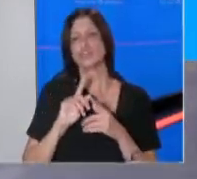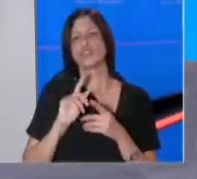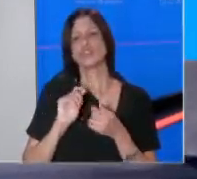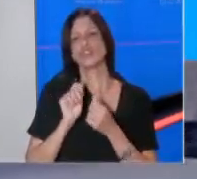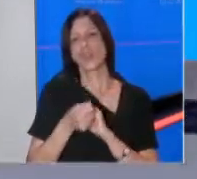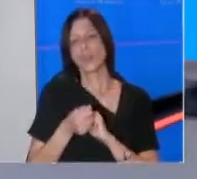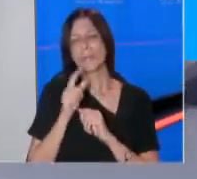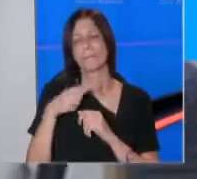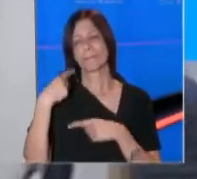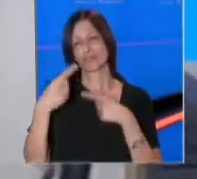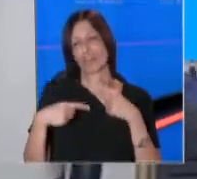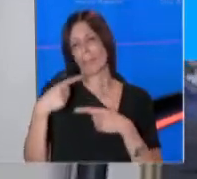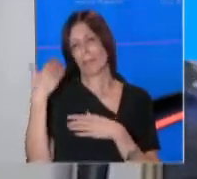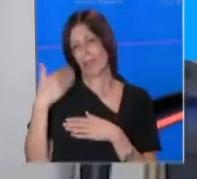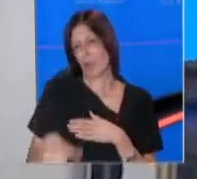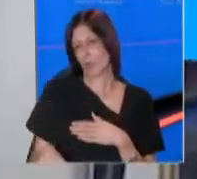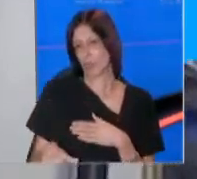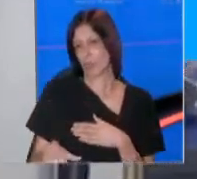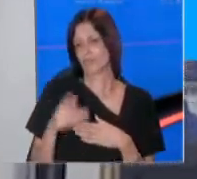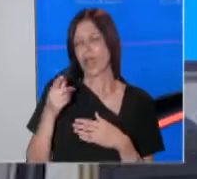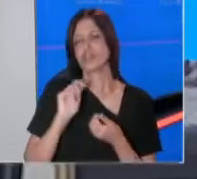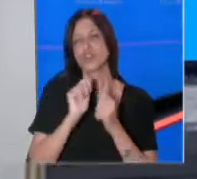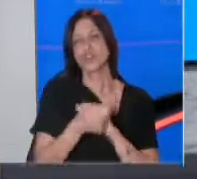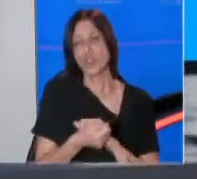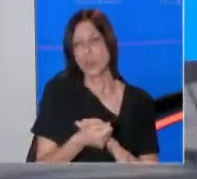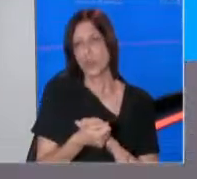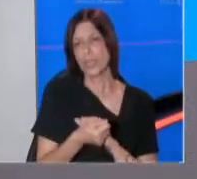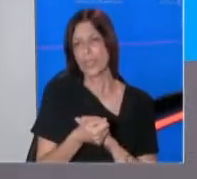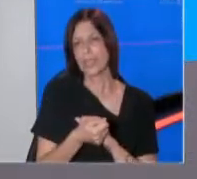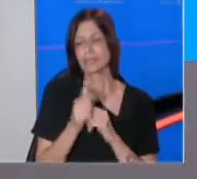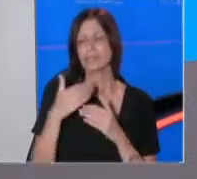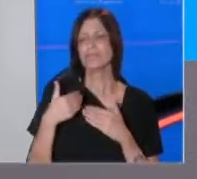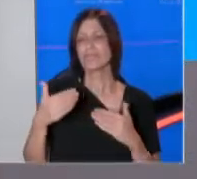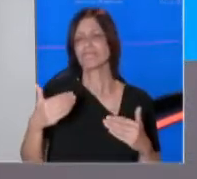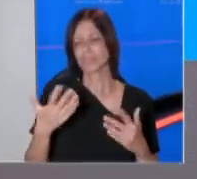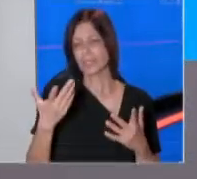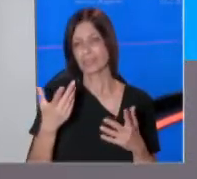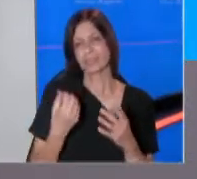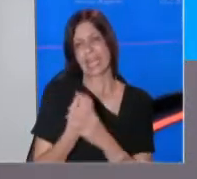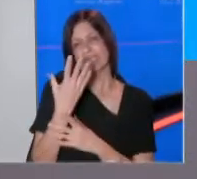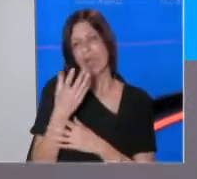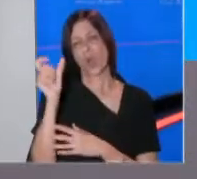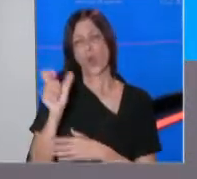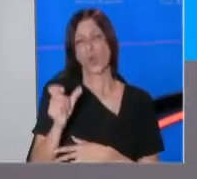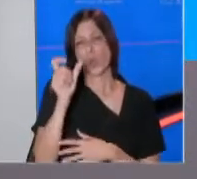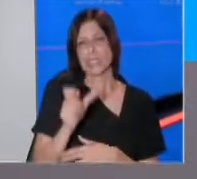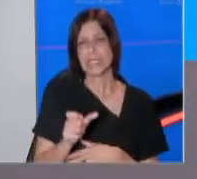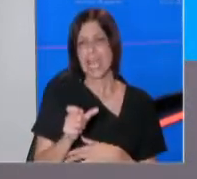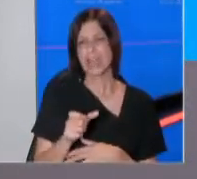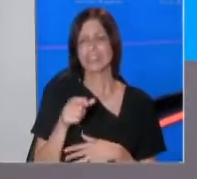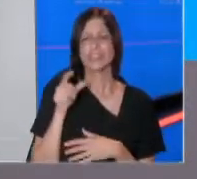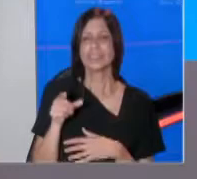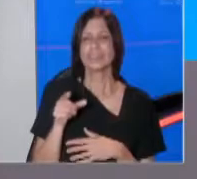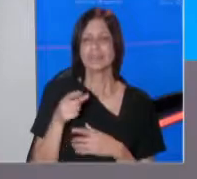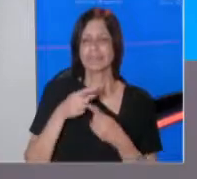שחלו בשנים האחרונות והשינויים כאילו לעבר המודרנה יצרו אוכלוסייה שהיא